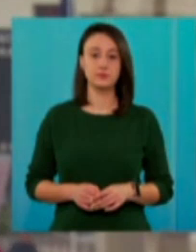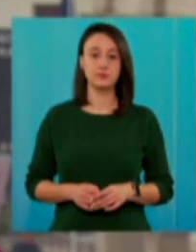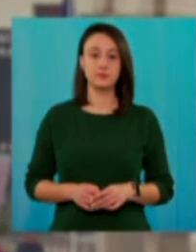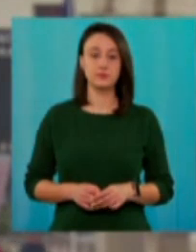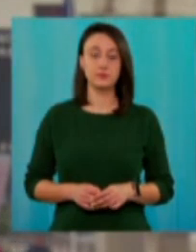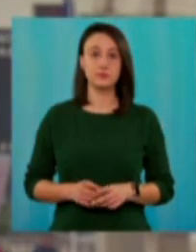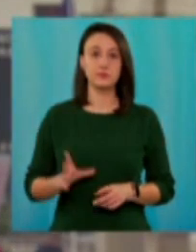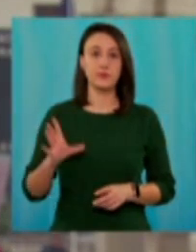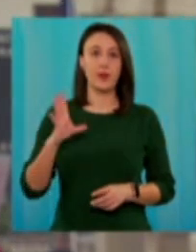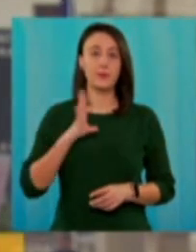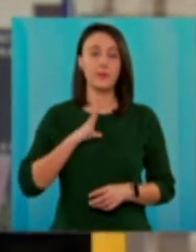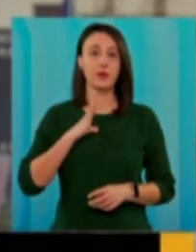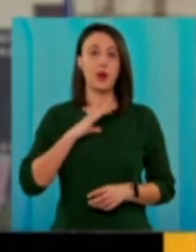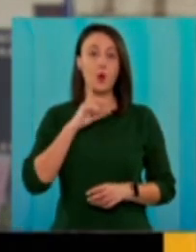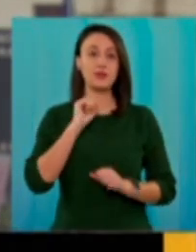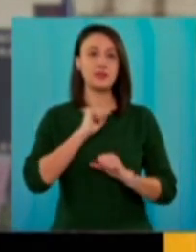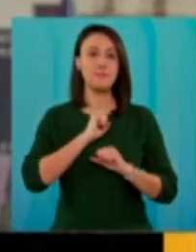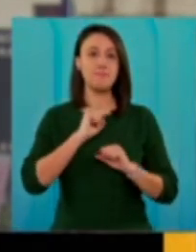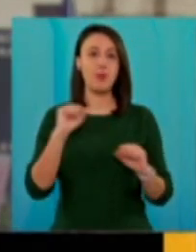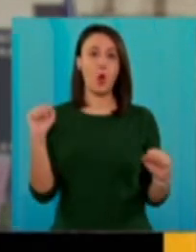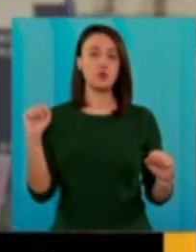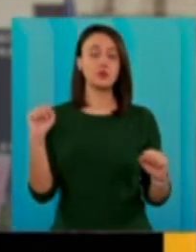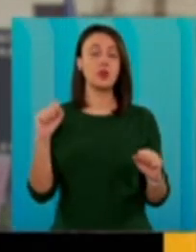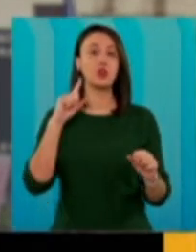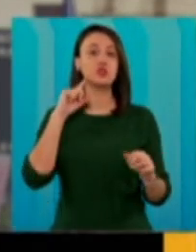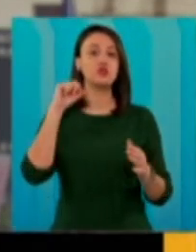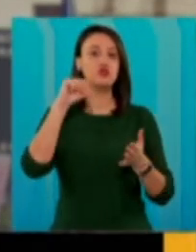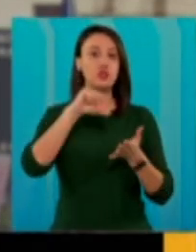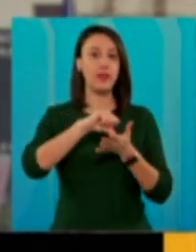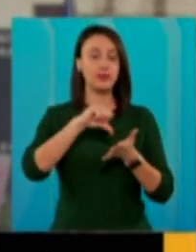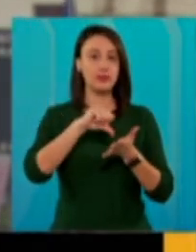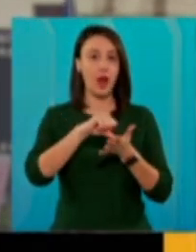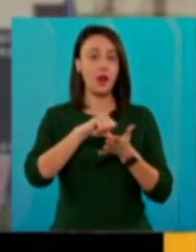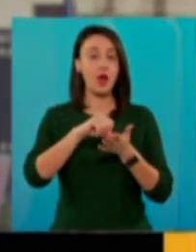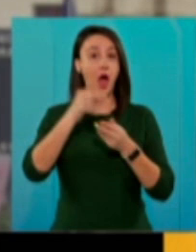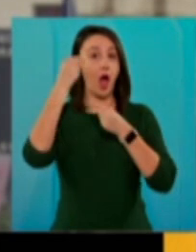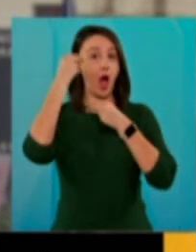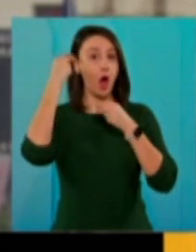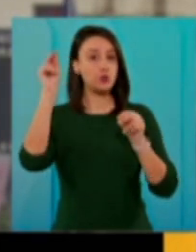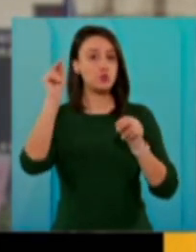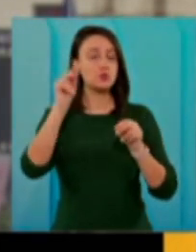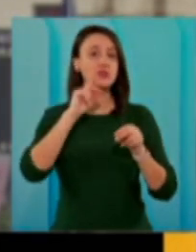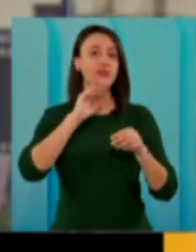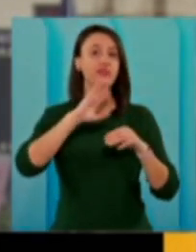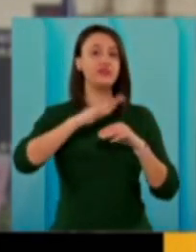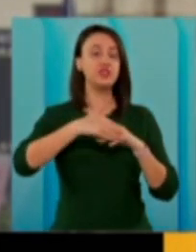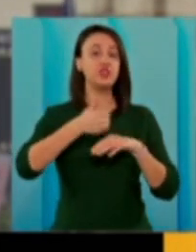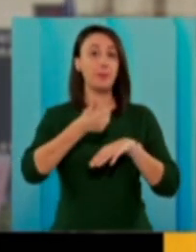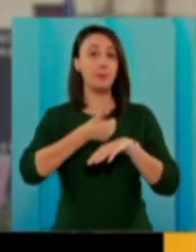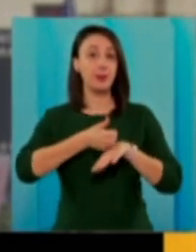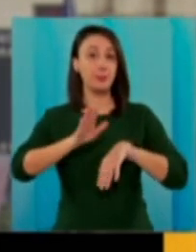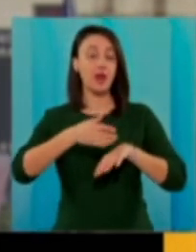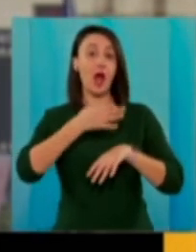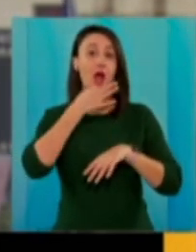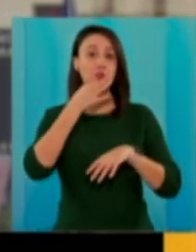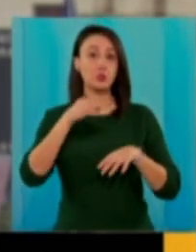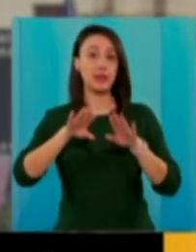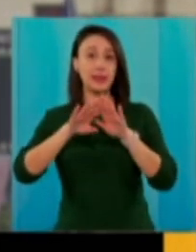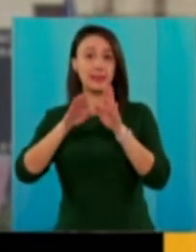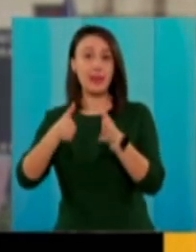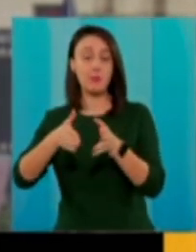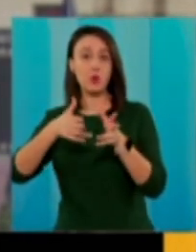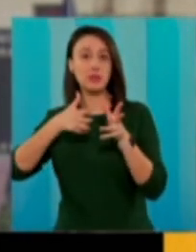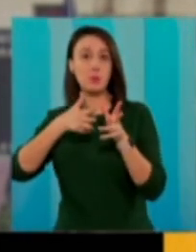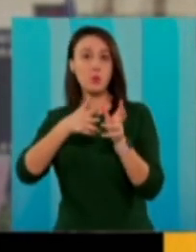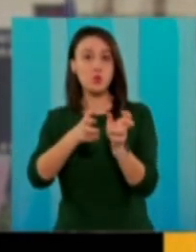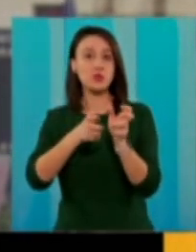risc de explozie la centrala nucleara din Cernavodă anunțul a fost făcut de vicepremierul ucrainean care spune că un depozit de muniție amplasat în de ruși